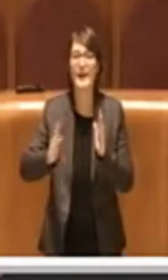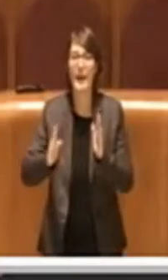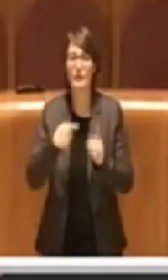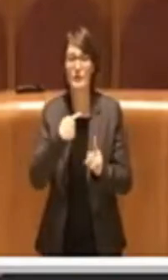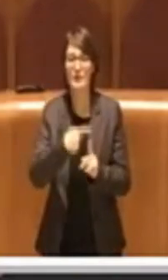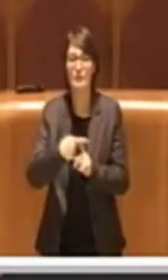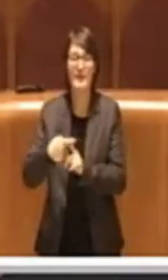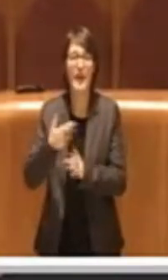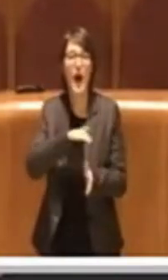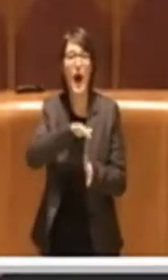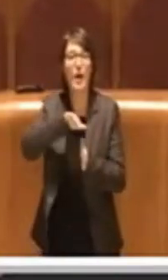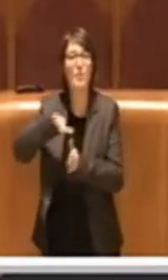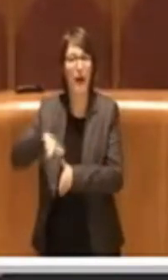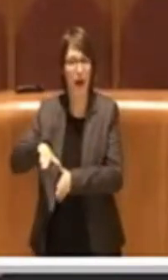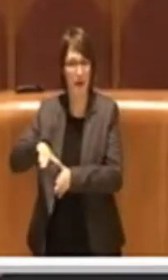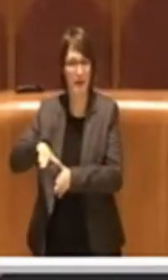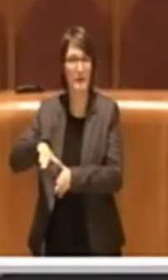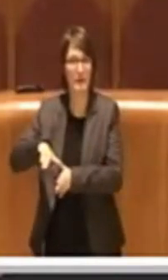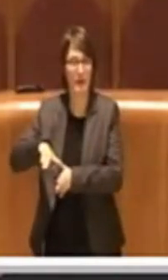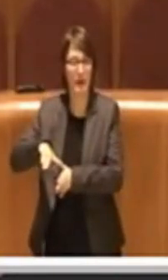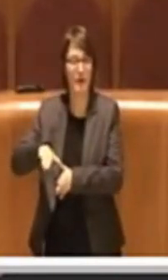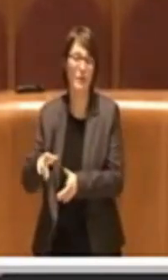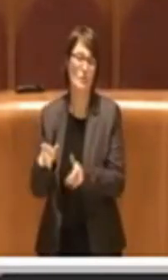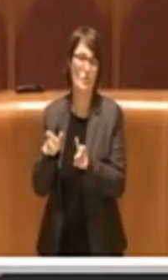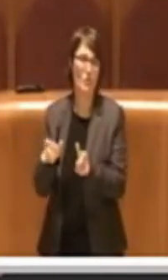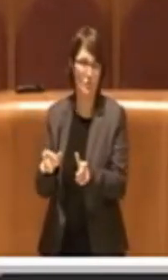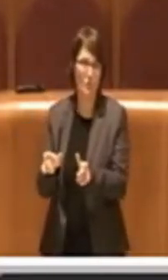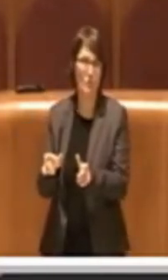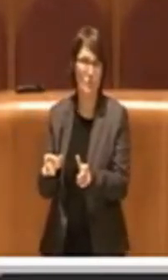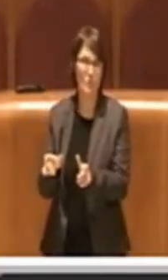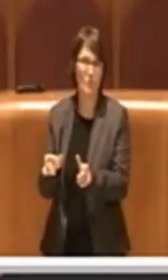a parte per